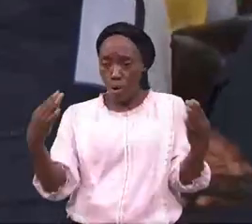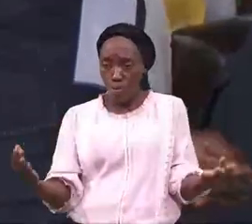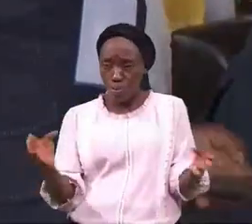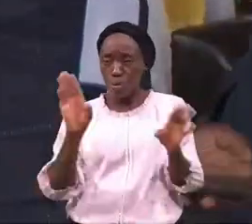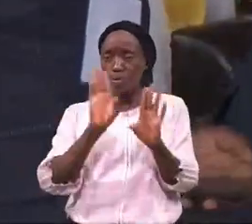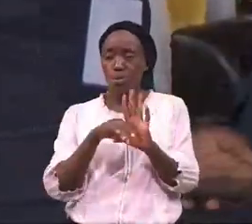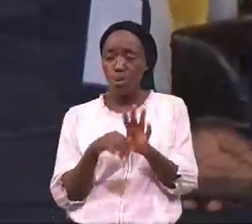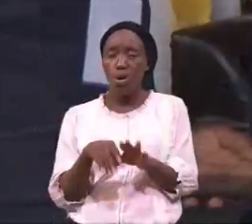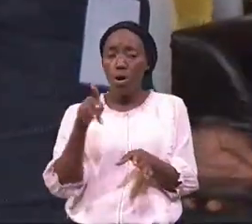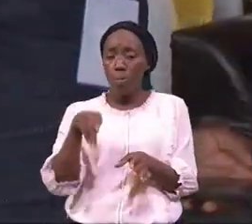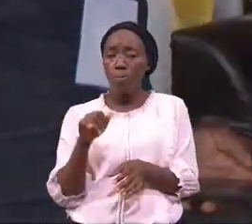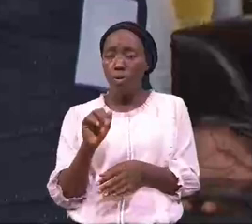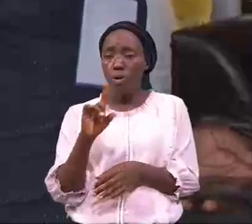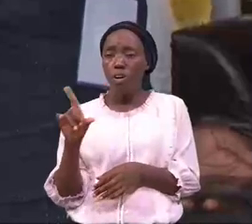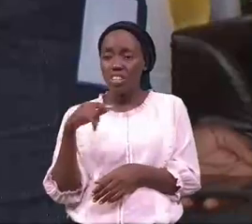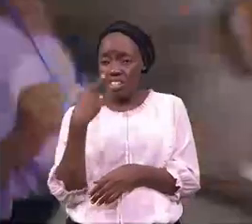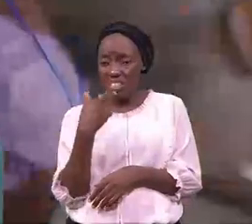Paul dit,